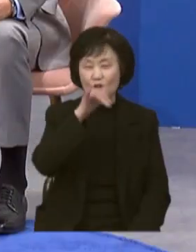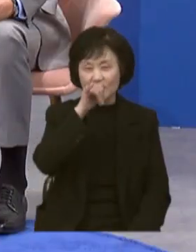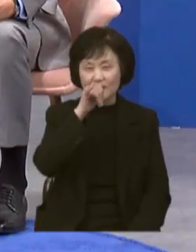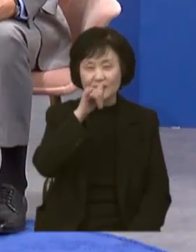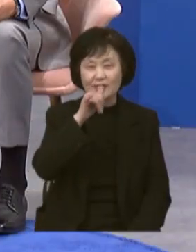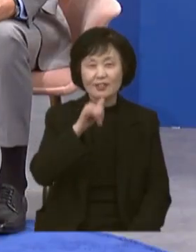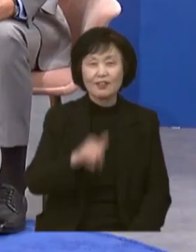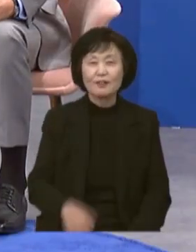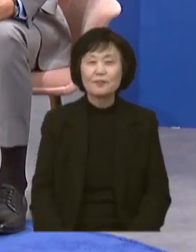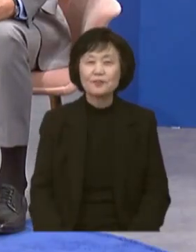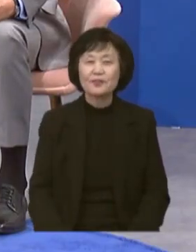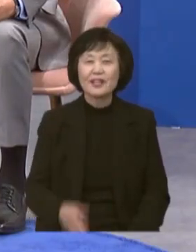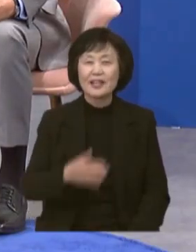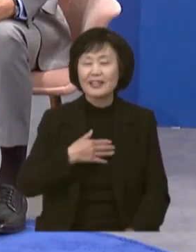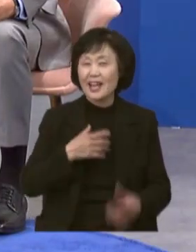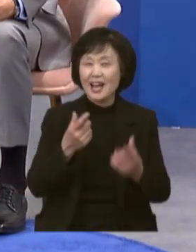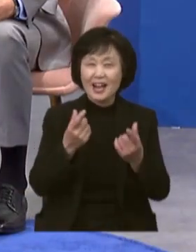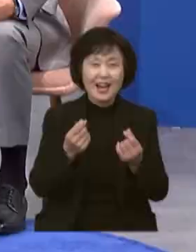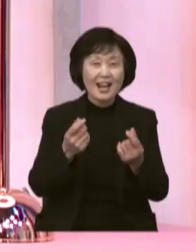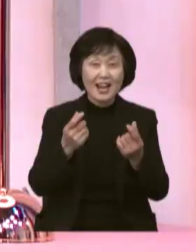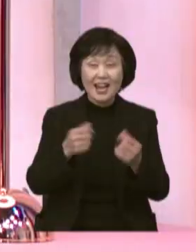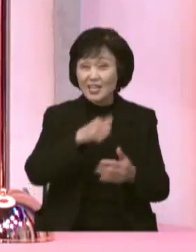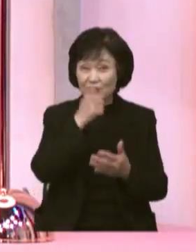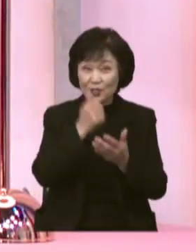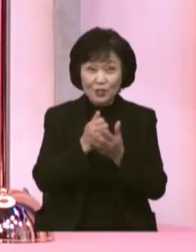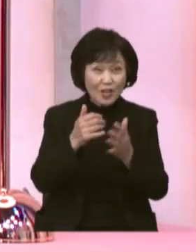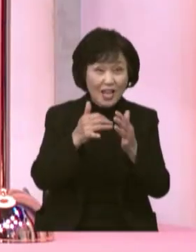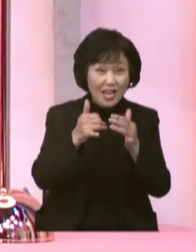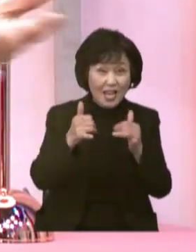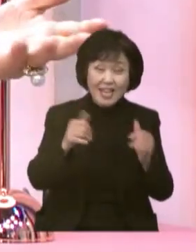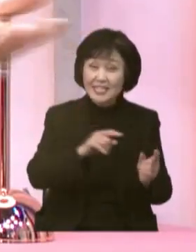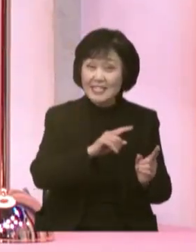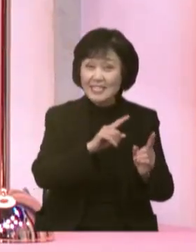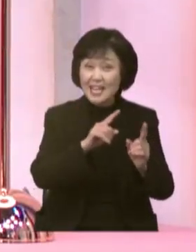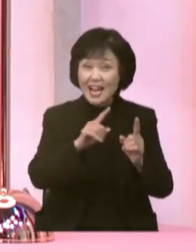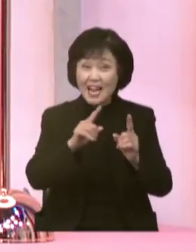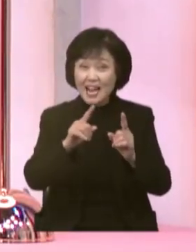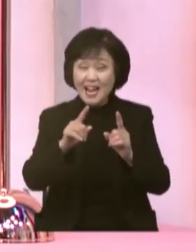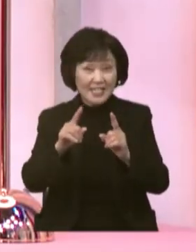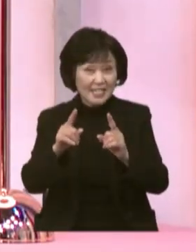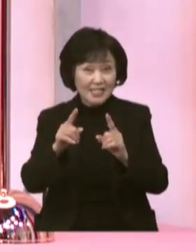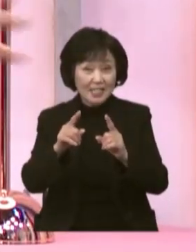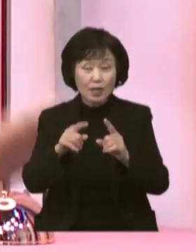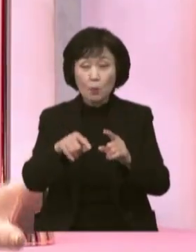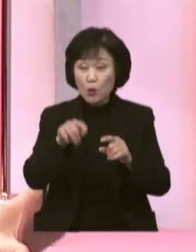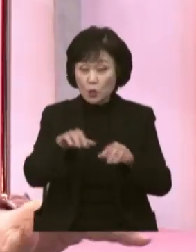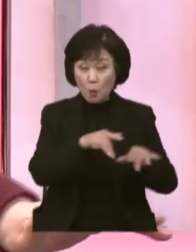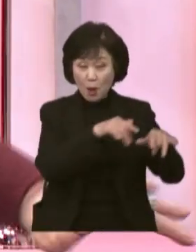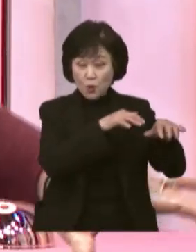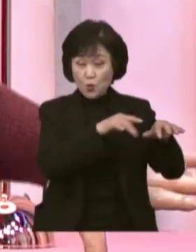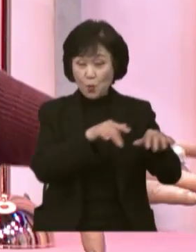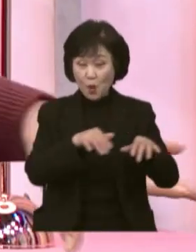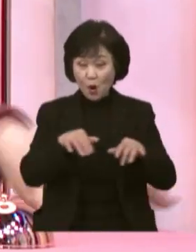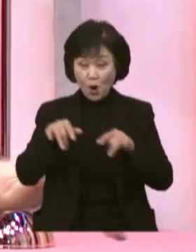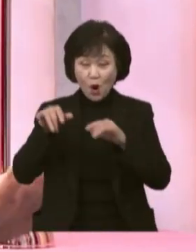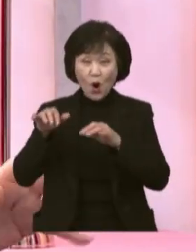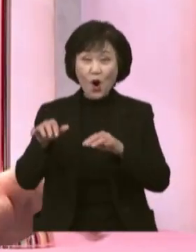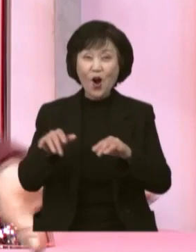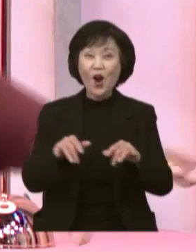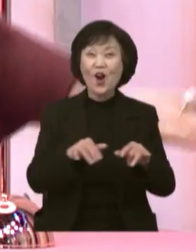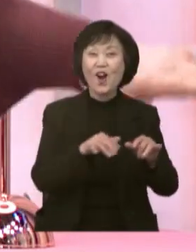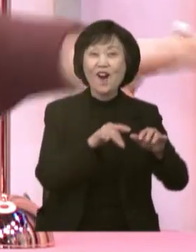그 가사 줘 가사. 그랬더니 이제 누가 찬송가 갖다 주길래 그걸 딱 보고 여기서